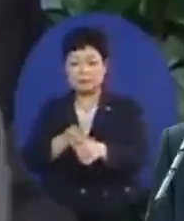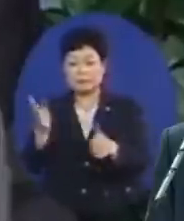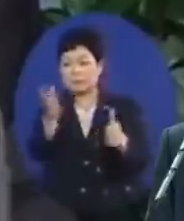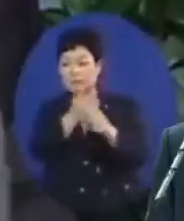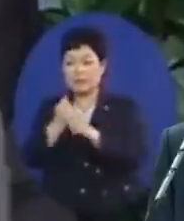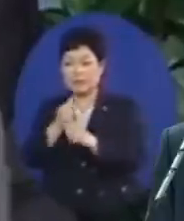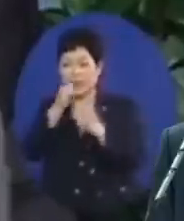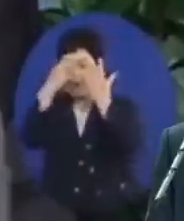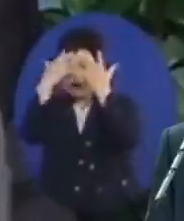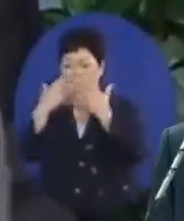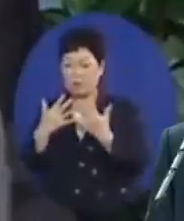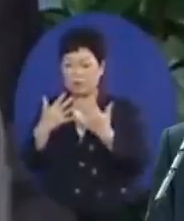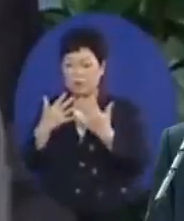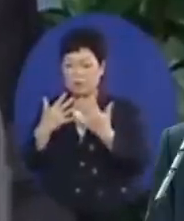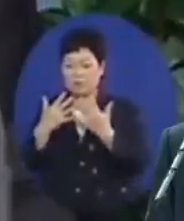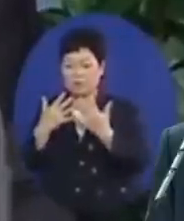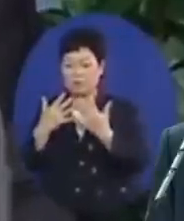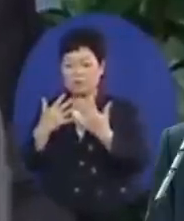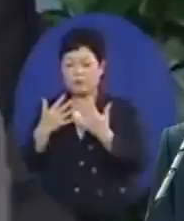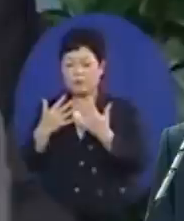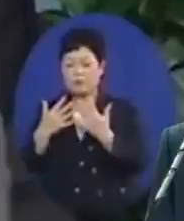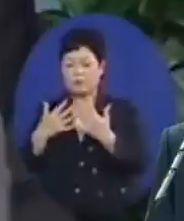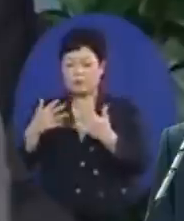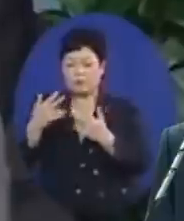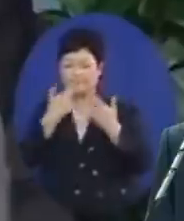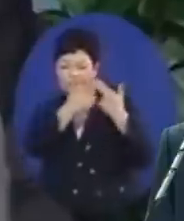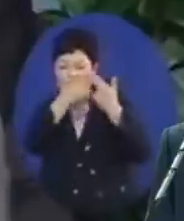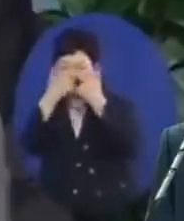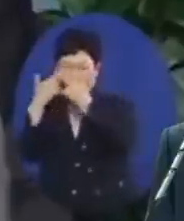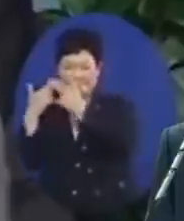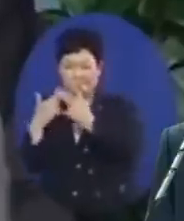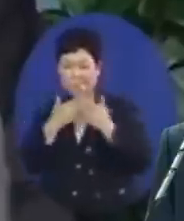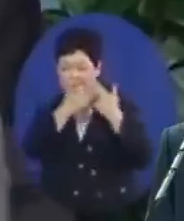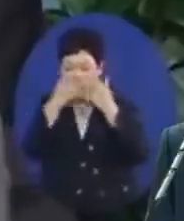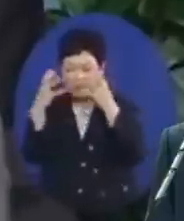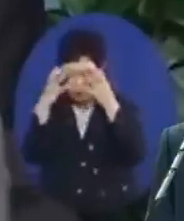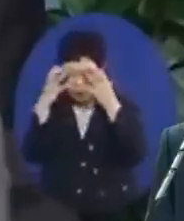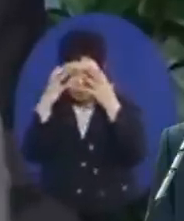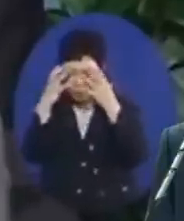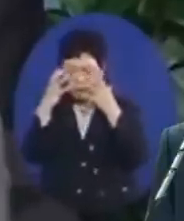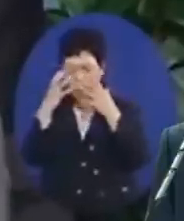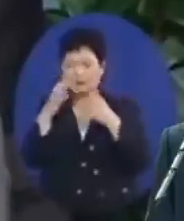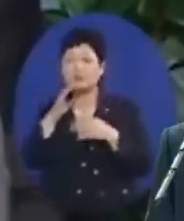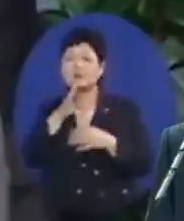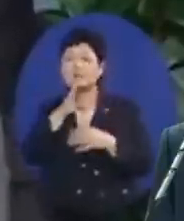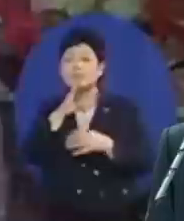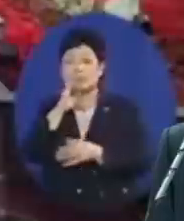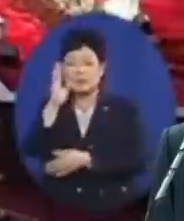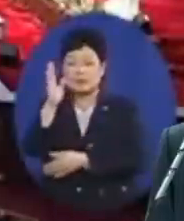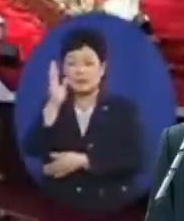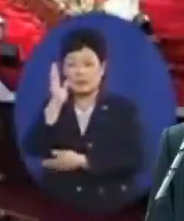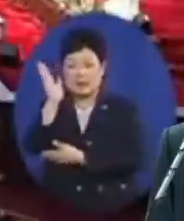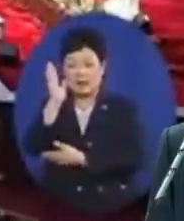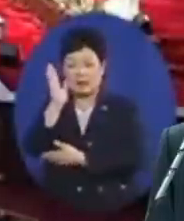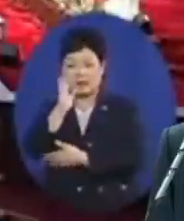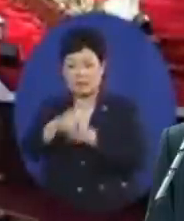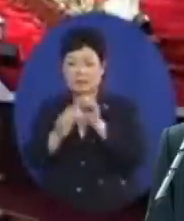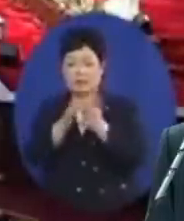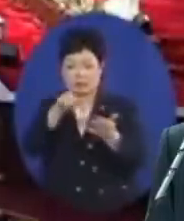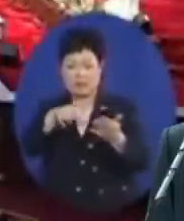잡아다가 감옥에 넣어서 때리고 고통을 강한 기사가 성경에 기록되어 있는 것입니다.